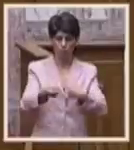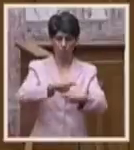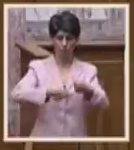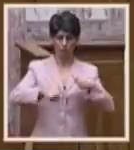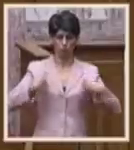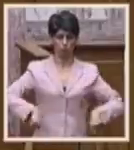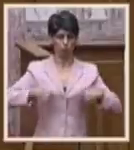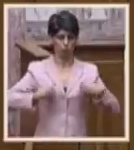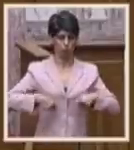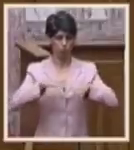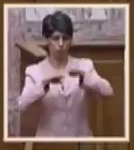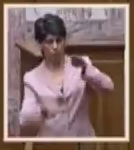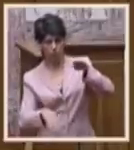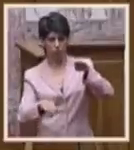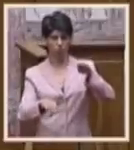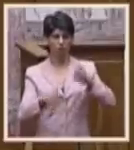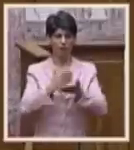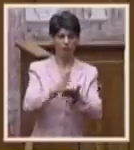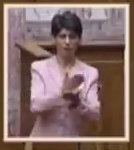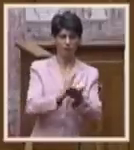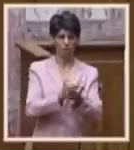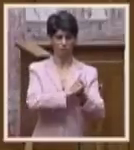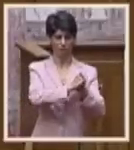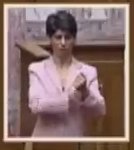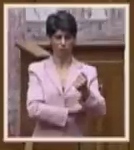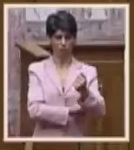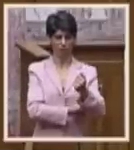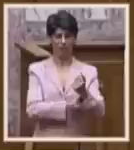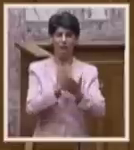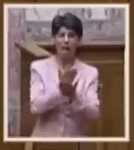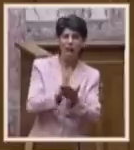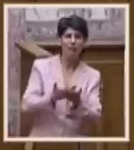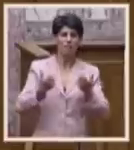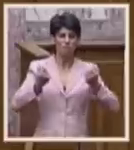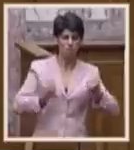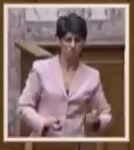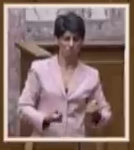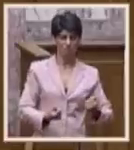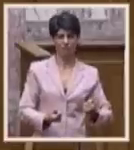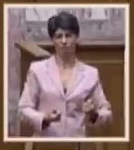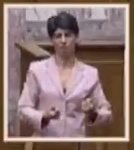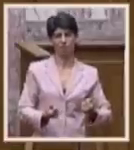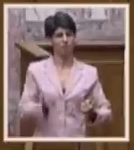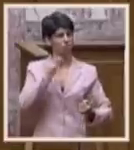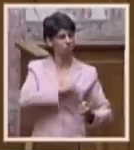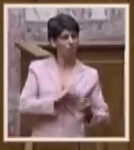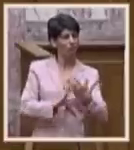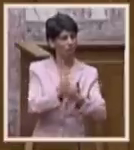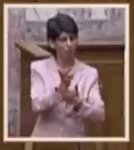πλούτου, άνηση κατανομή εξουσίας, άνηση κατανομή βαρών και καρπών της